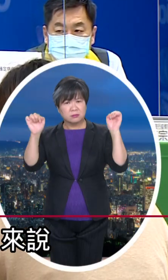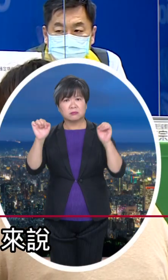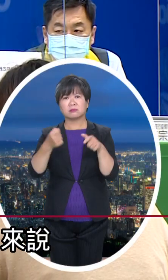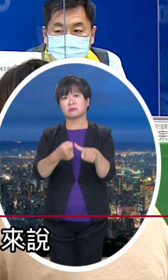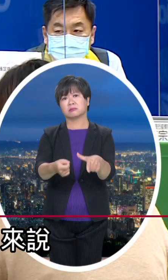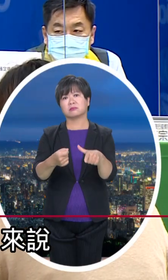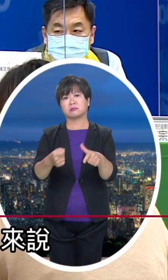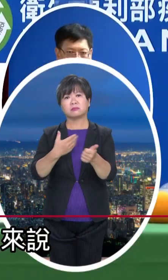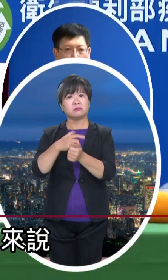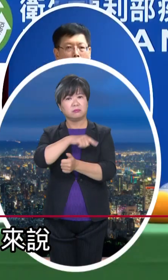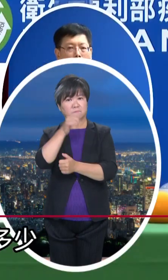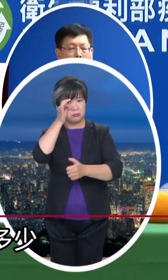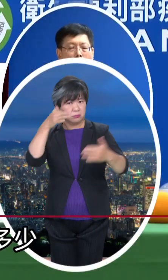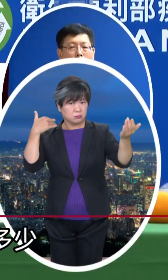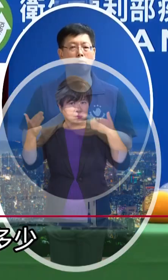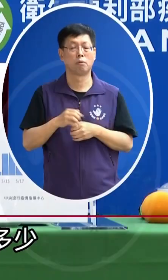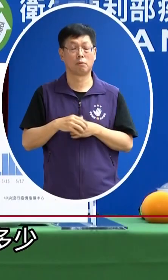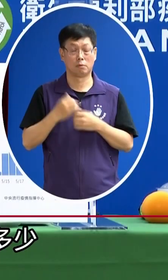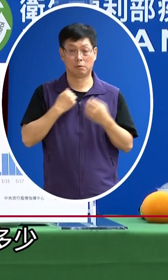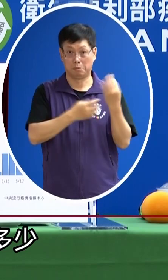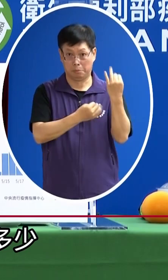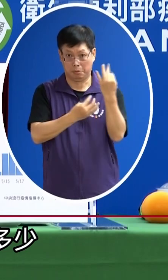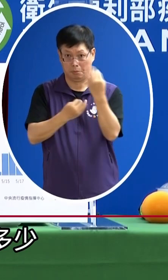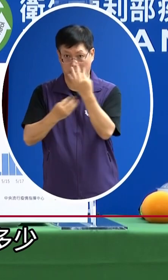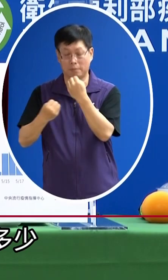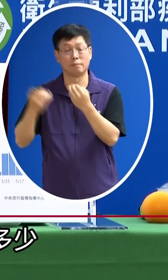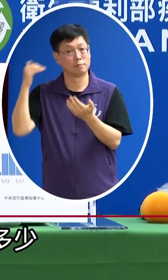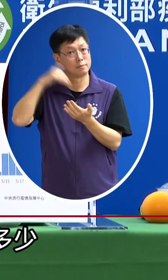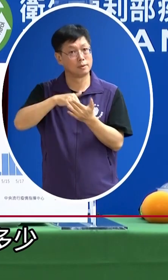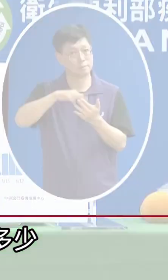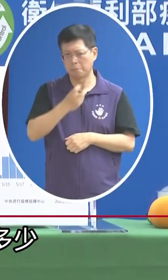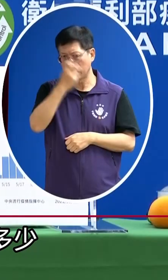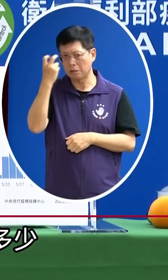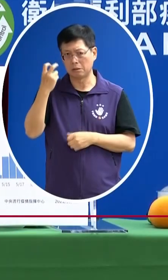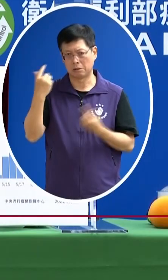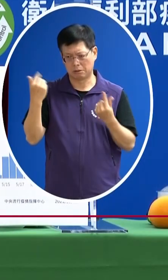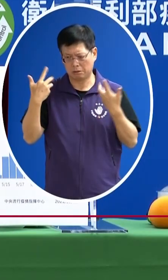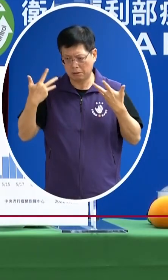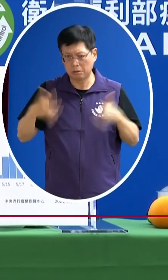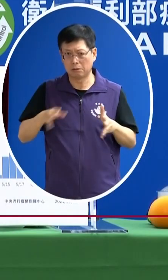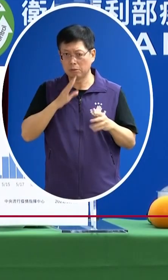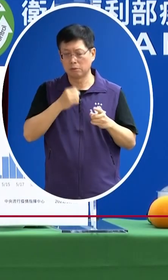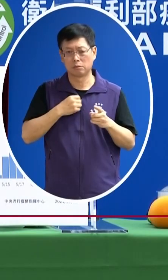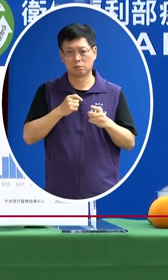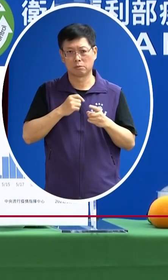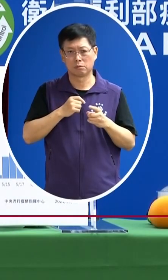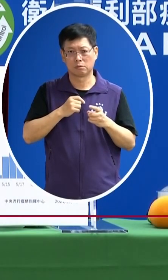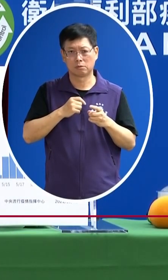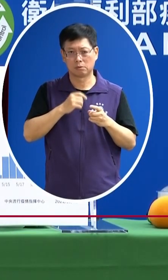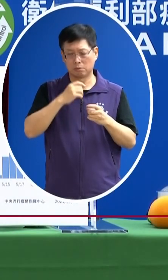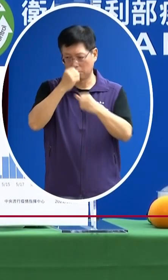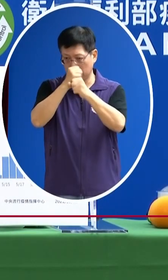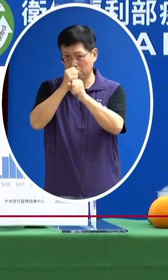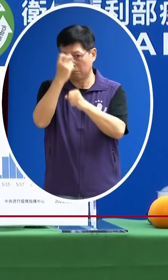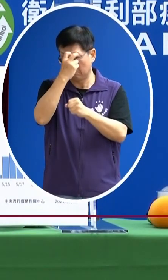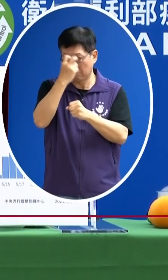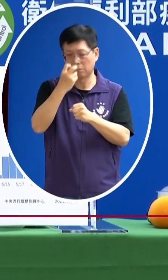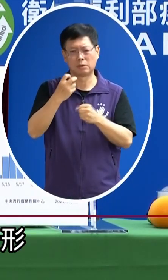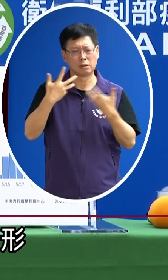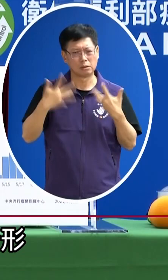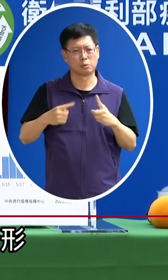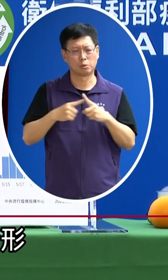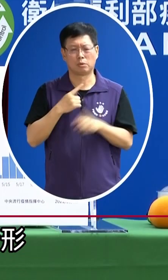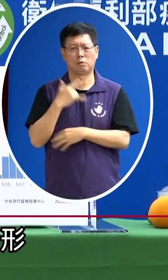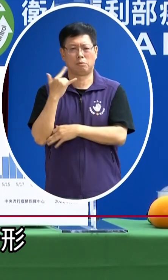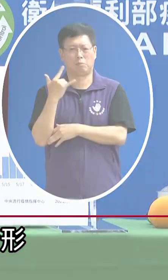来让大家可以看得出来说每一个时期发生的病例是多少，通报在上传里面事实上是有